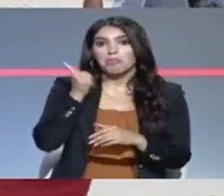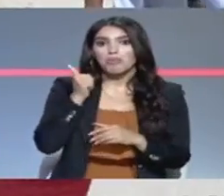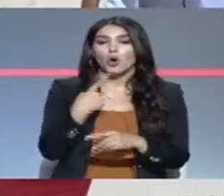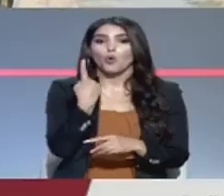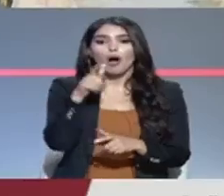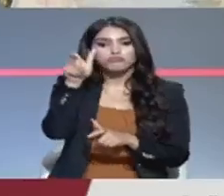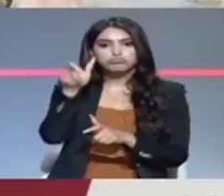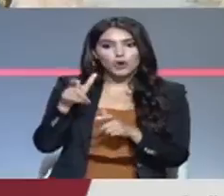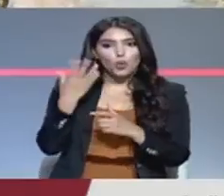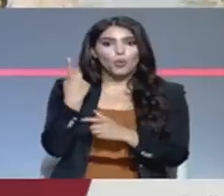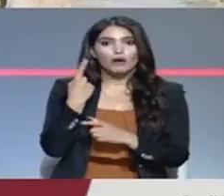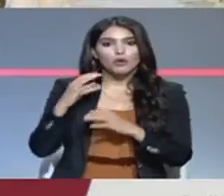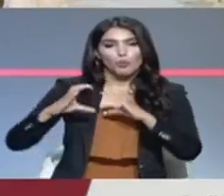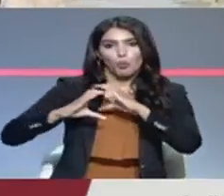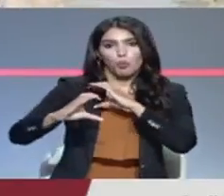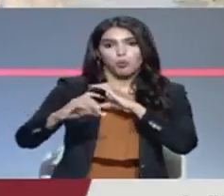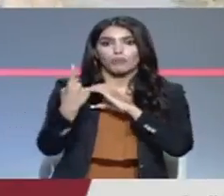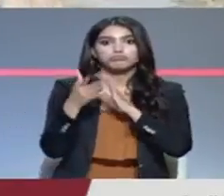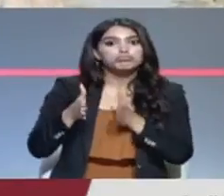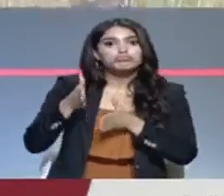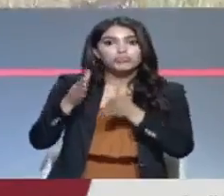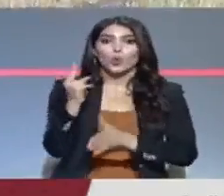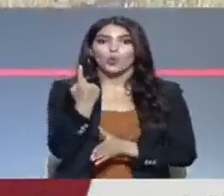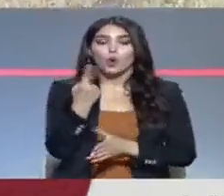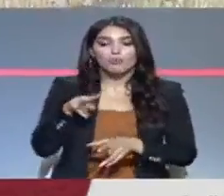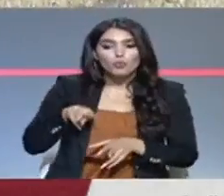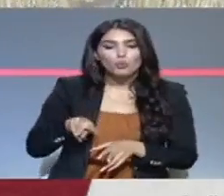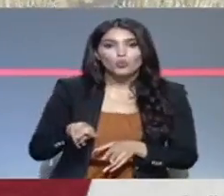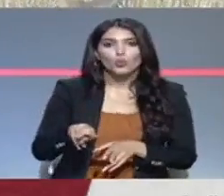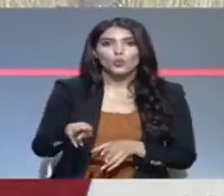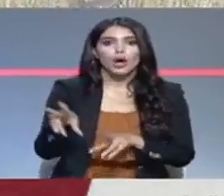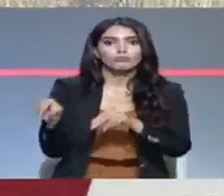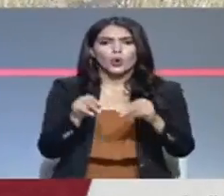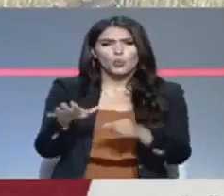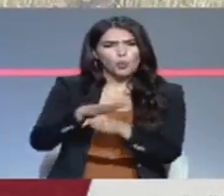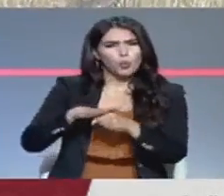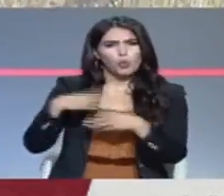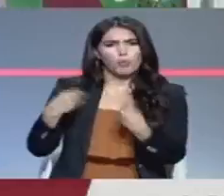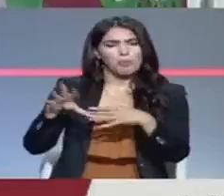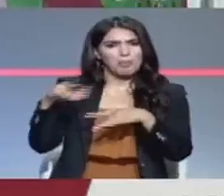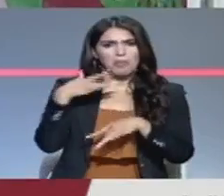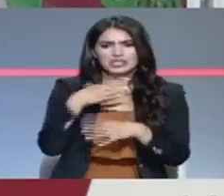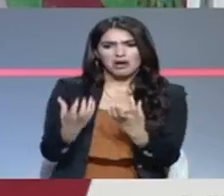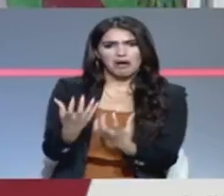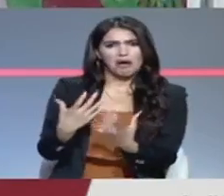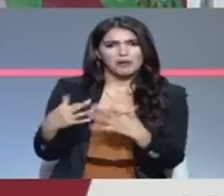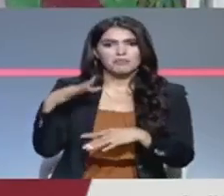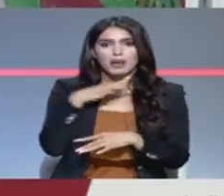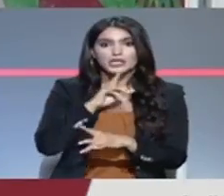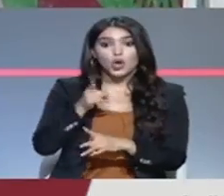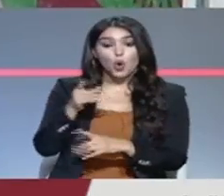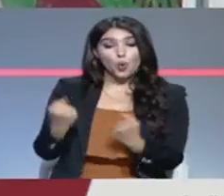عربة أتى عليها الصدأ وسكة حديدية كستها الأوساخ والأعشاب